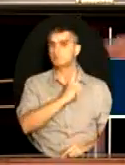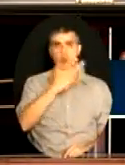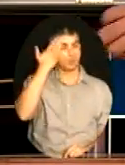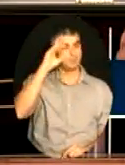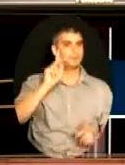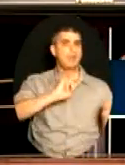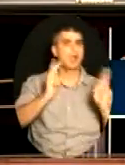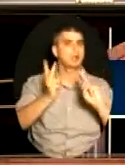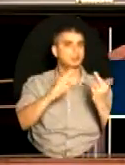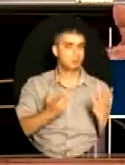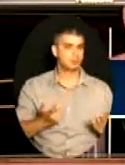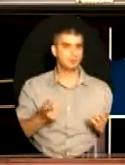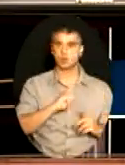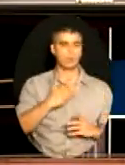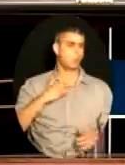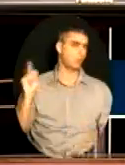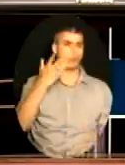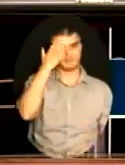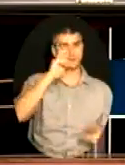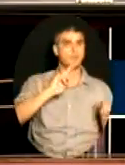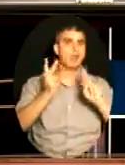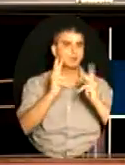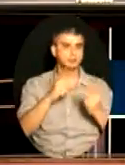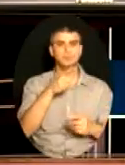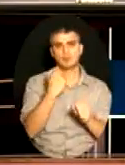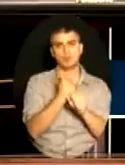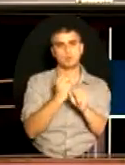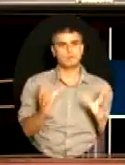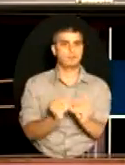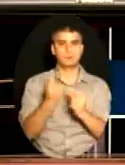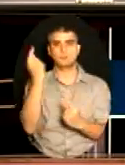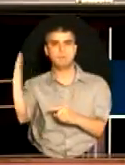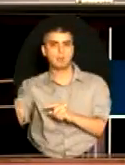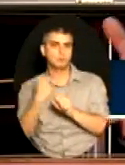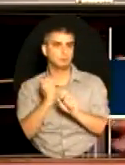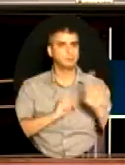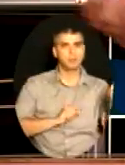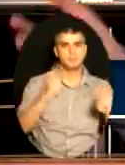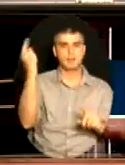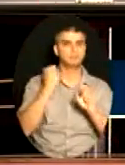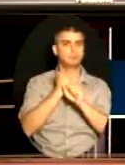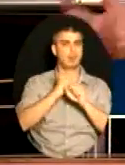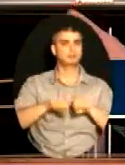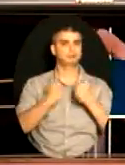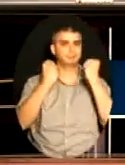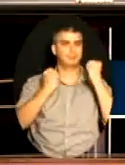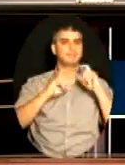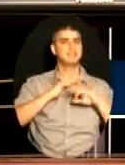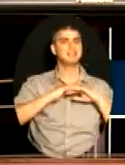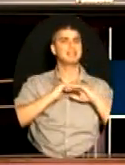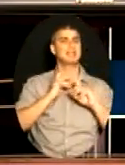מכירים אחד את השני, לא כולם מכירים אחד את השני, והם פועלים פעם פה ופעם שם כדי לערער את היציבות ואת